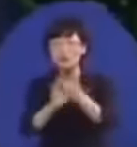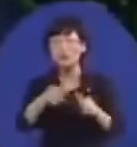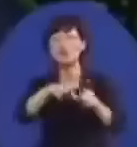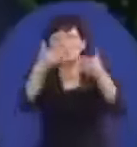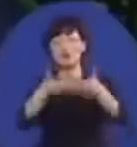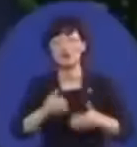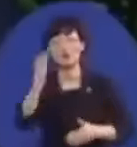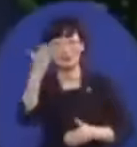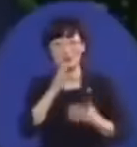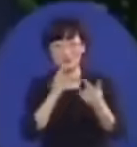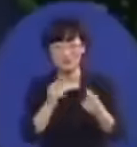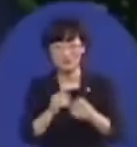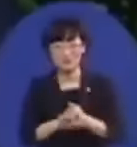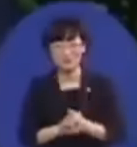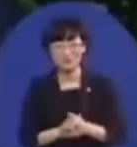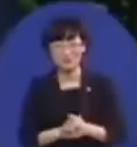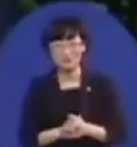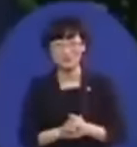얻으리라.